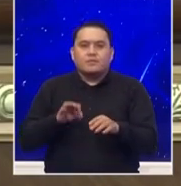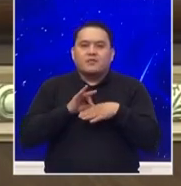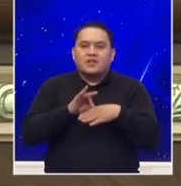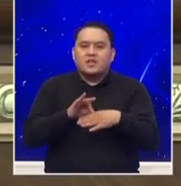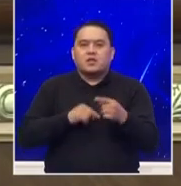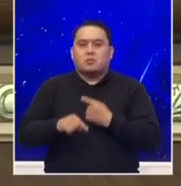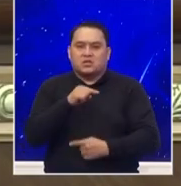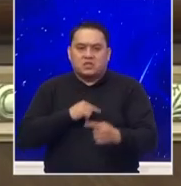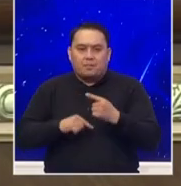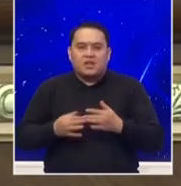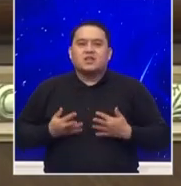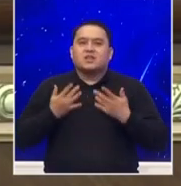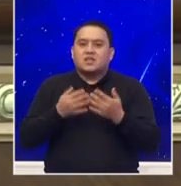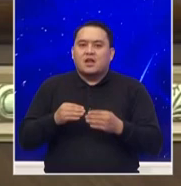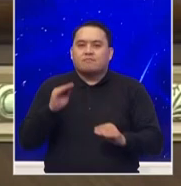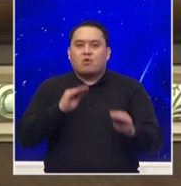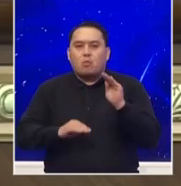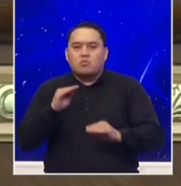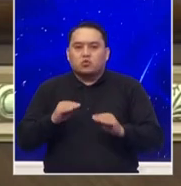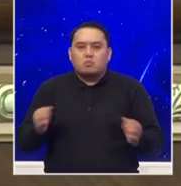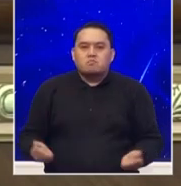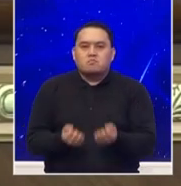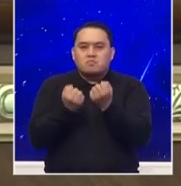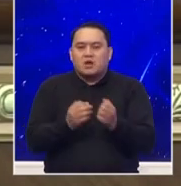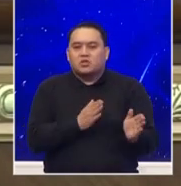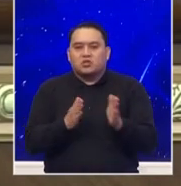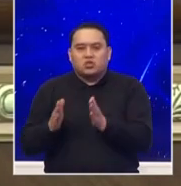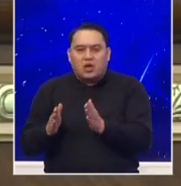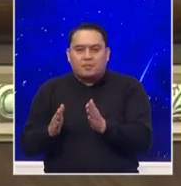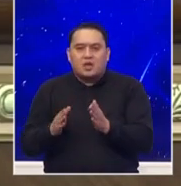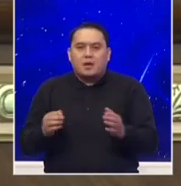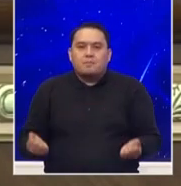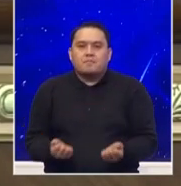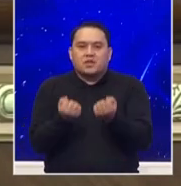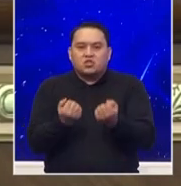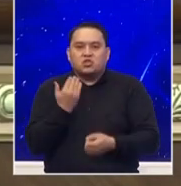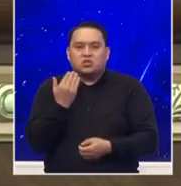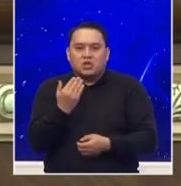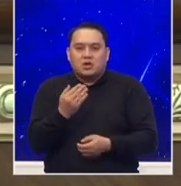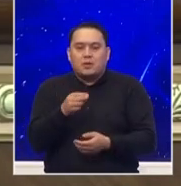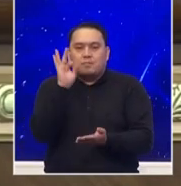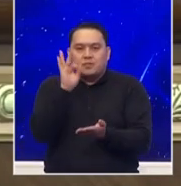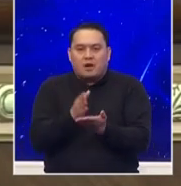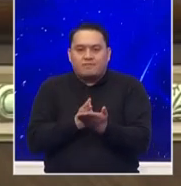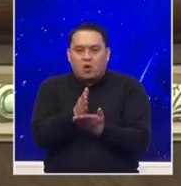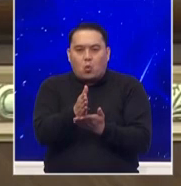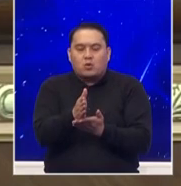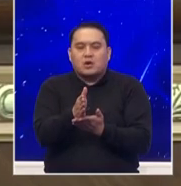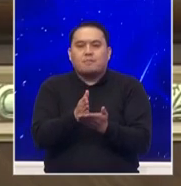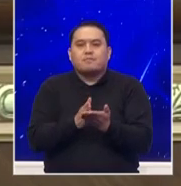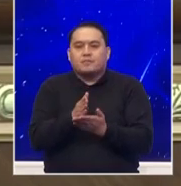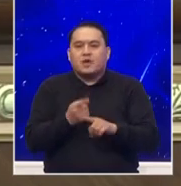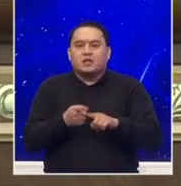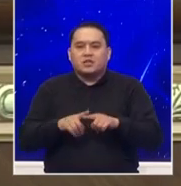бизнеса. Требуется разработать механизмы поддержки предпринимательства, основанные на принципиально новой регуляторной